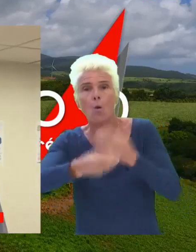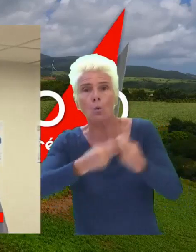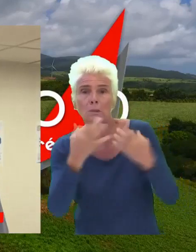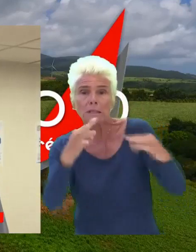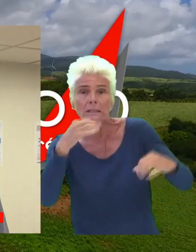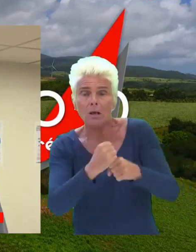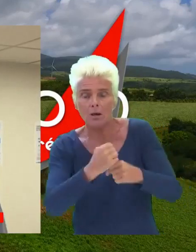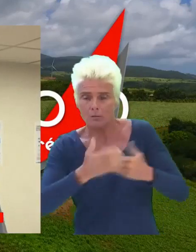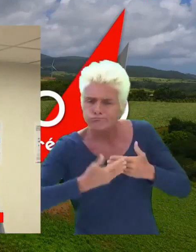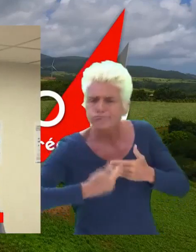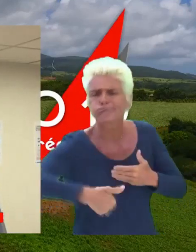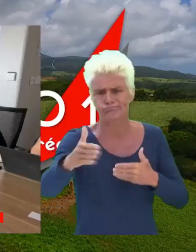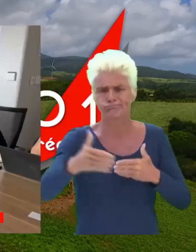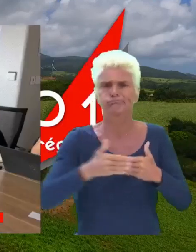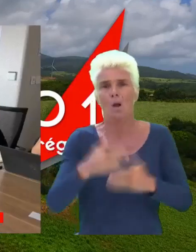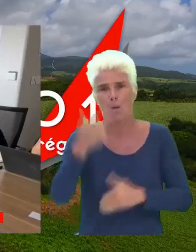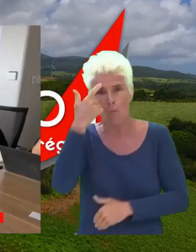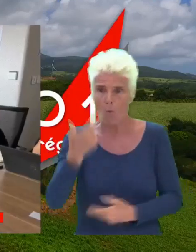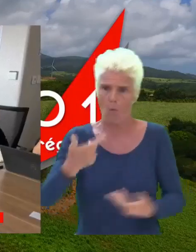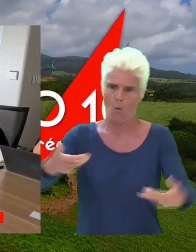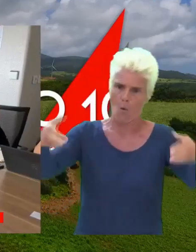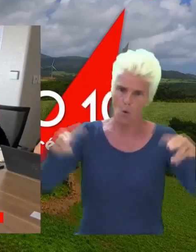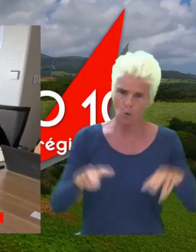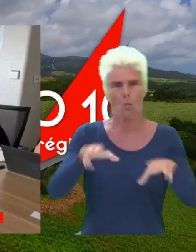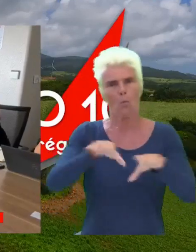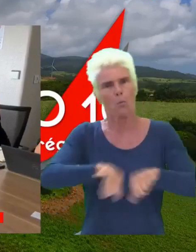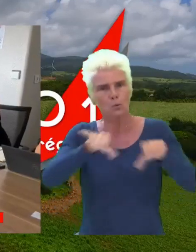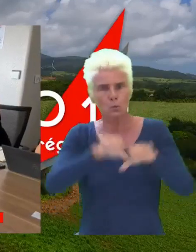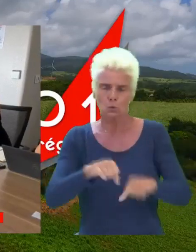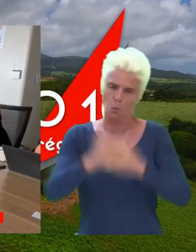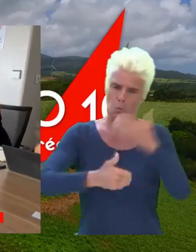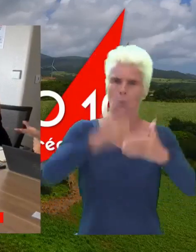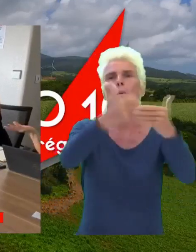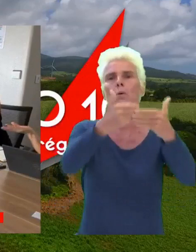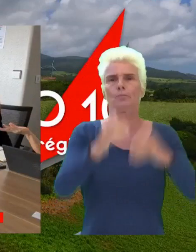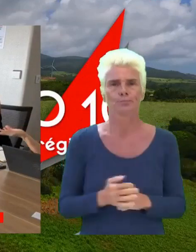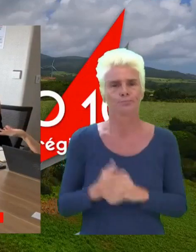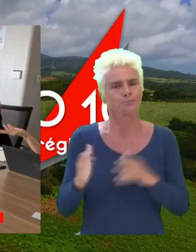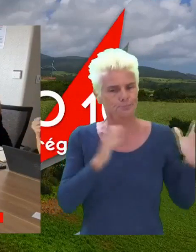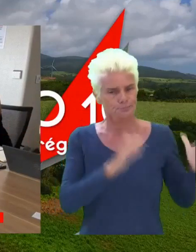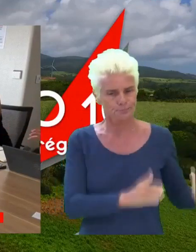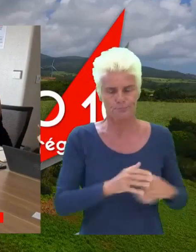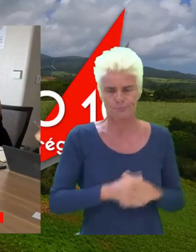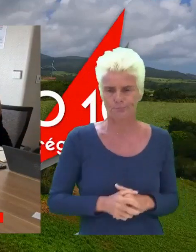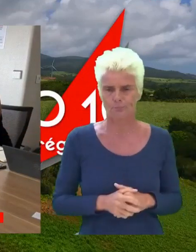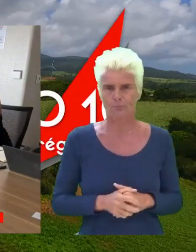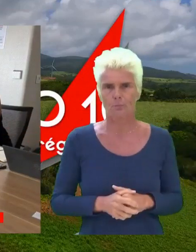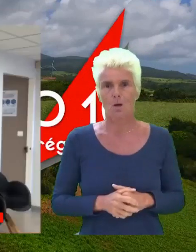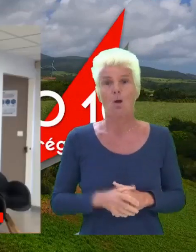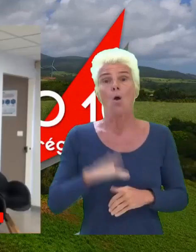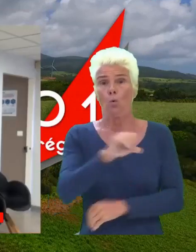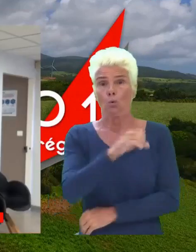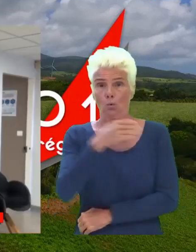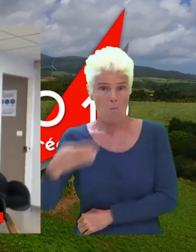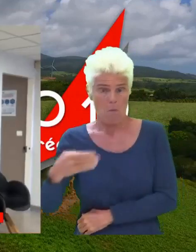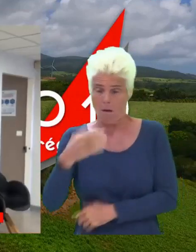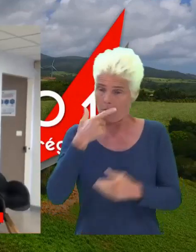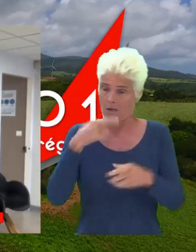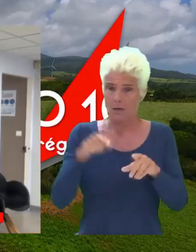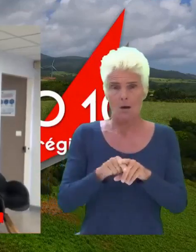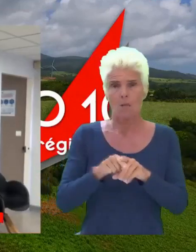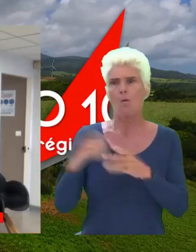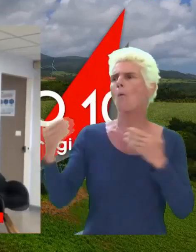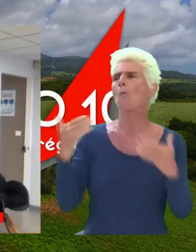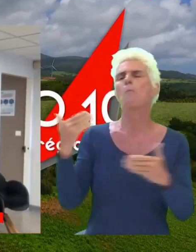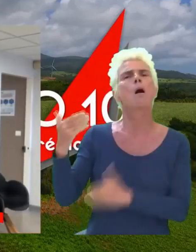pouvoir vraiment relancer la production de logement en d'outrem outrem sont non seulement ils sont différents de de l'Hexagone